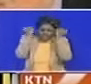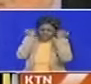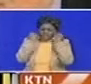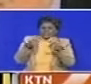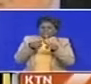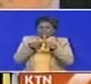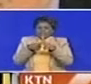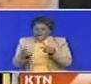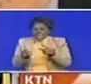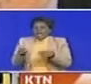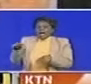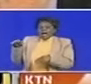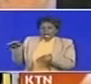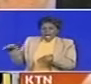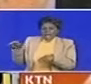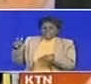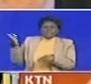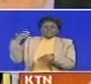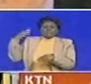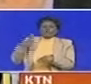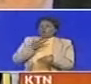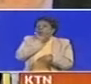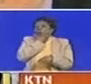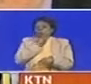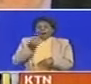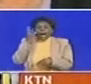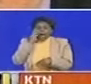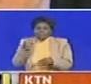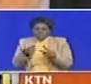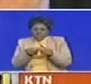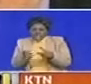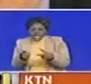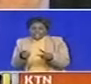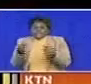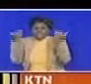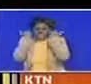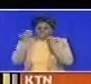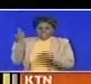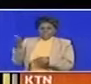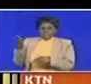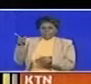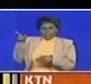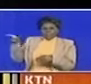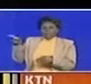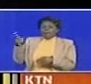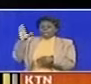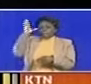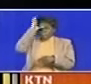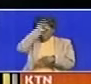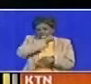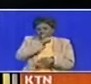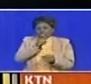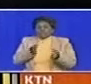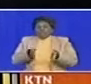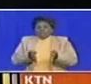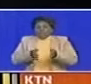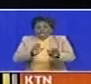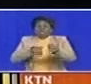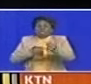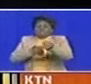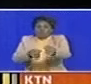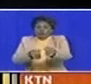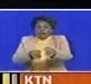kushughulikiwa mwanzoni na aliyekuwa kiongozi wa mashtaka mahakamani ICC Louis Moreno Ocampo imekosa mwelekeo thabiti yamkini kutokana na jinsi